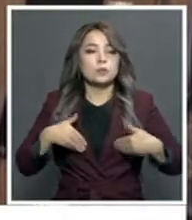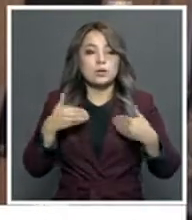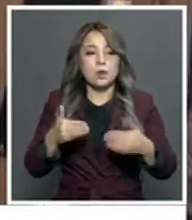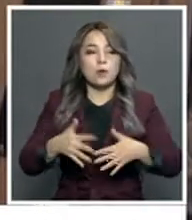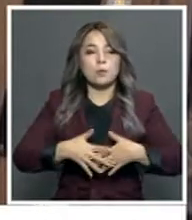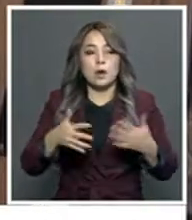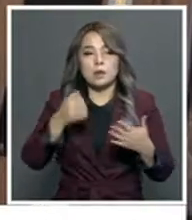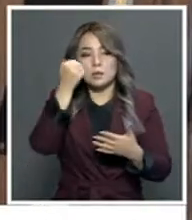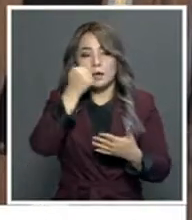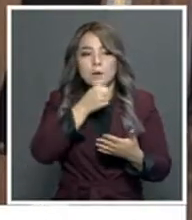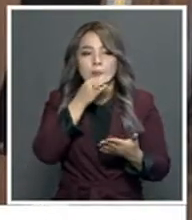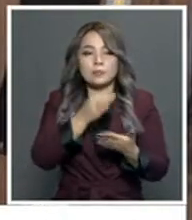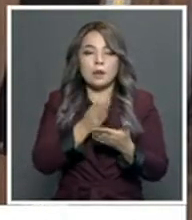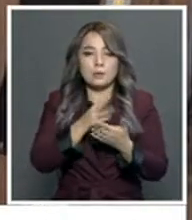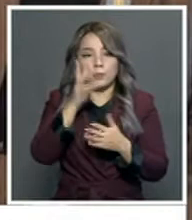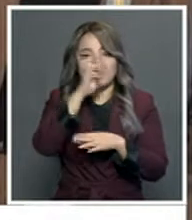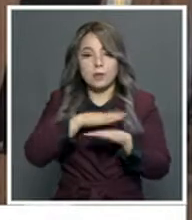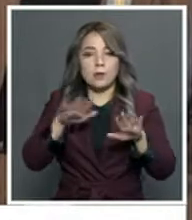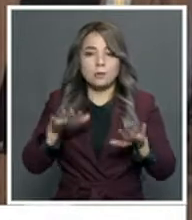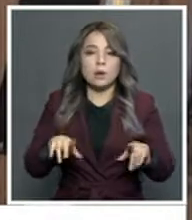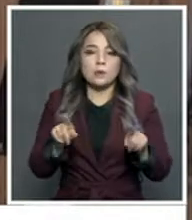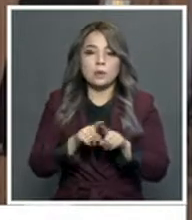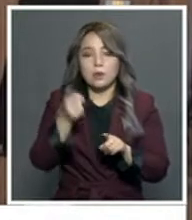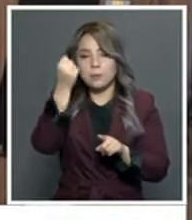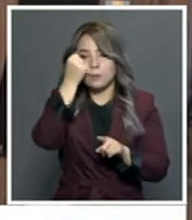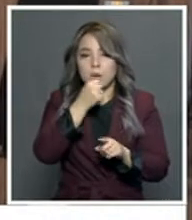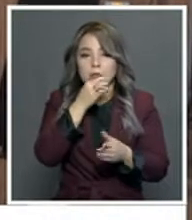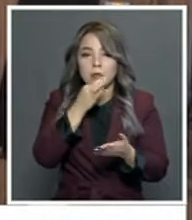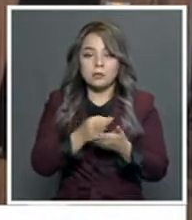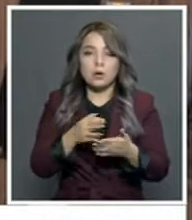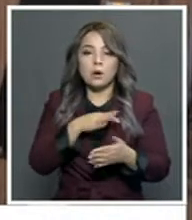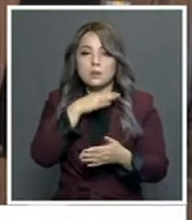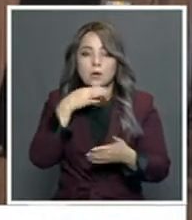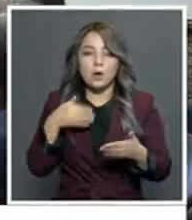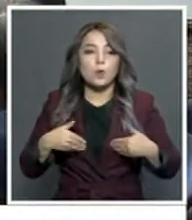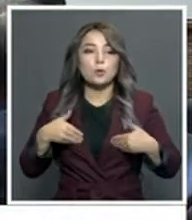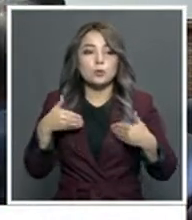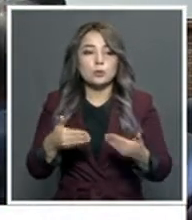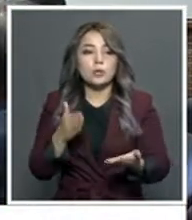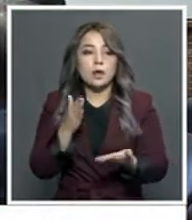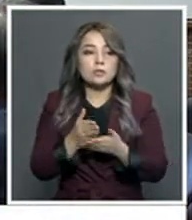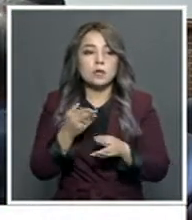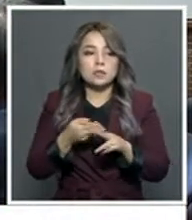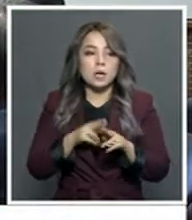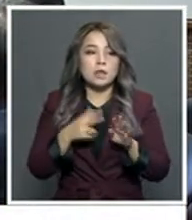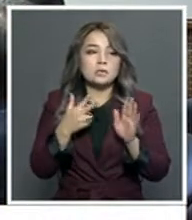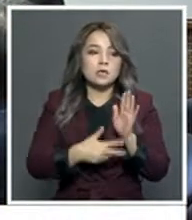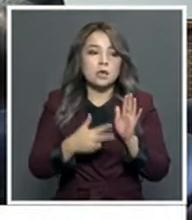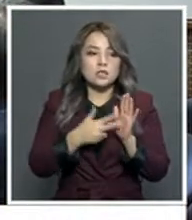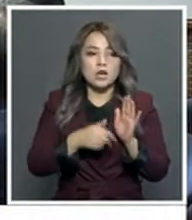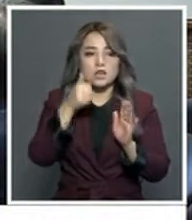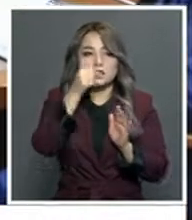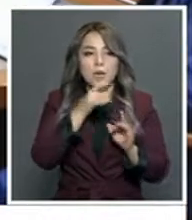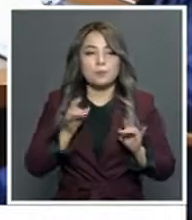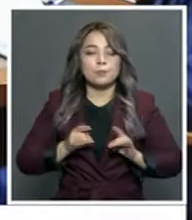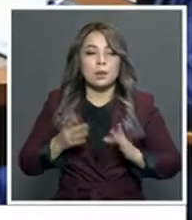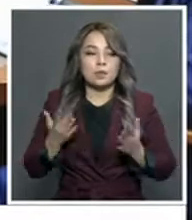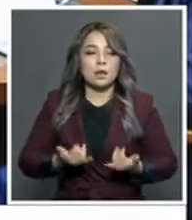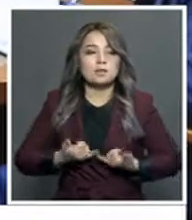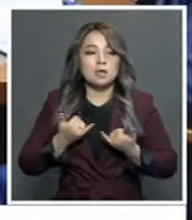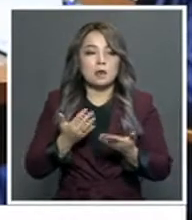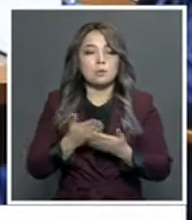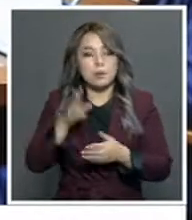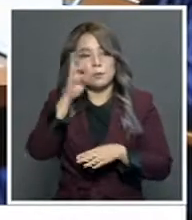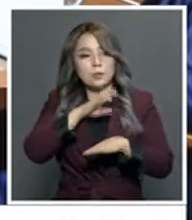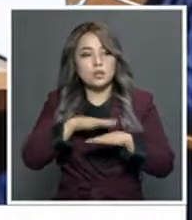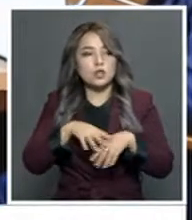рахмет. Елімізге, халқымызға рахмет. Қаншама құтықты олар кеп атыр. Жақында 80 жылдық мерейтойға орай мемлекет басшысының